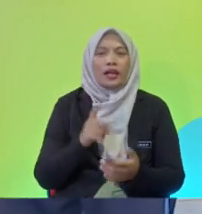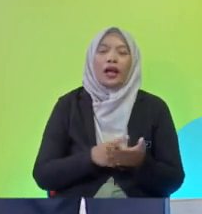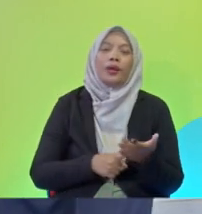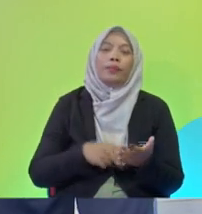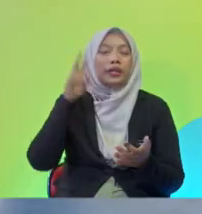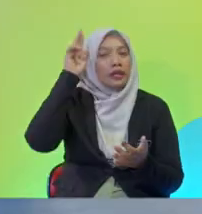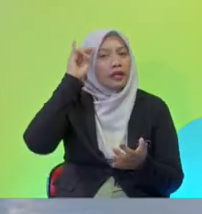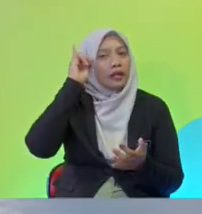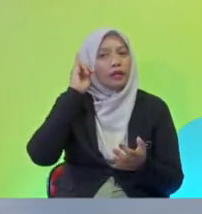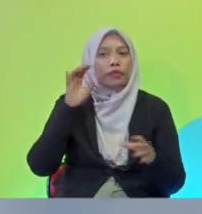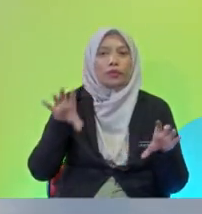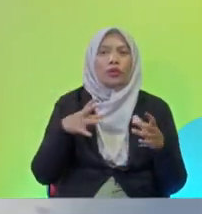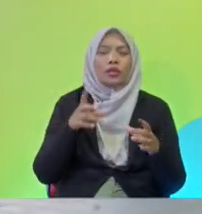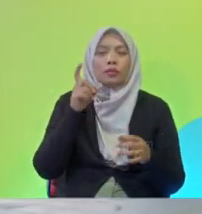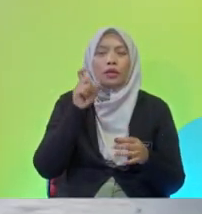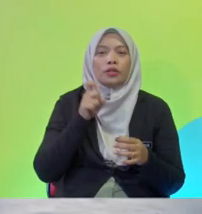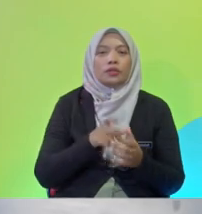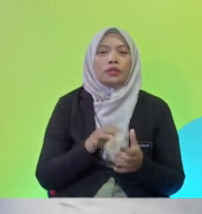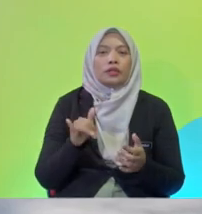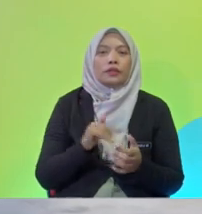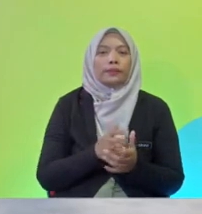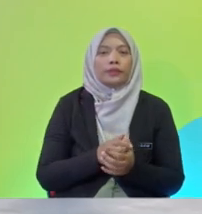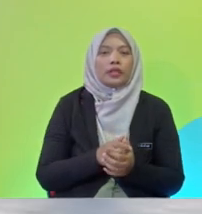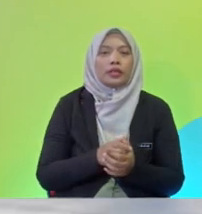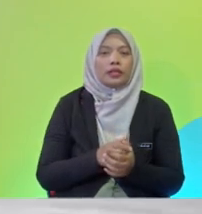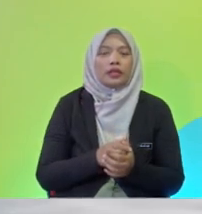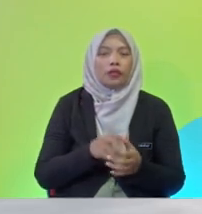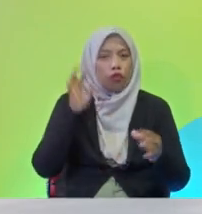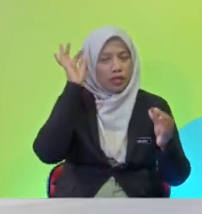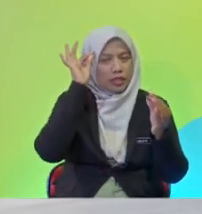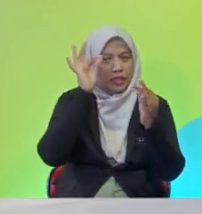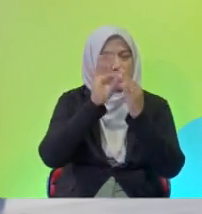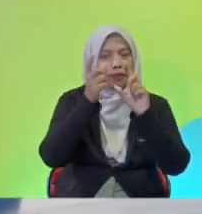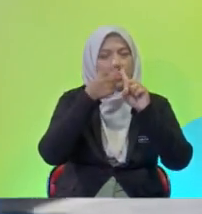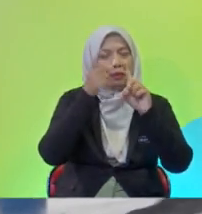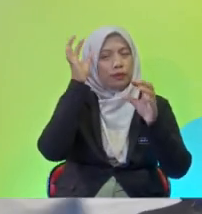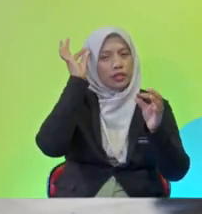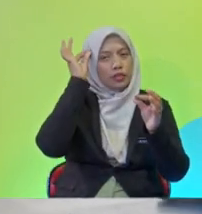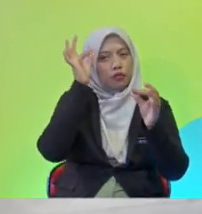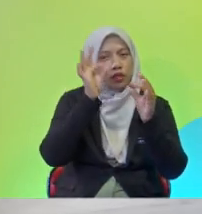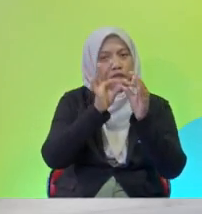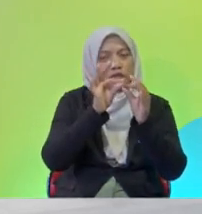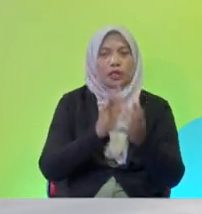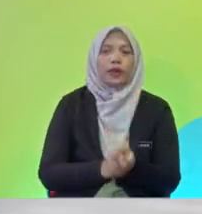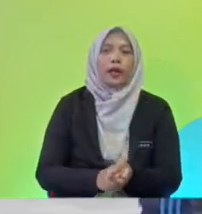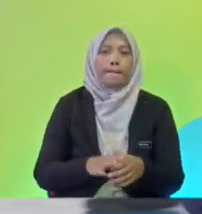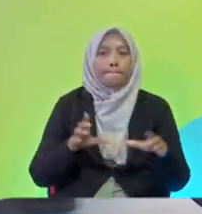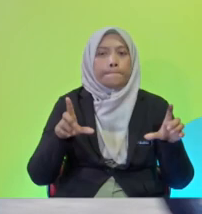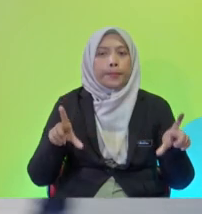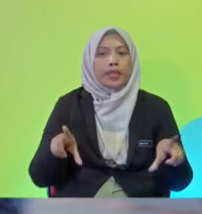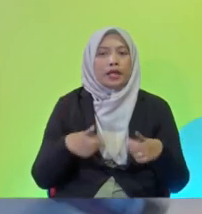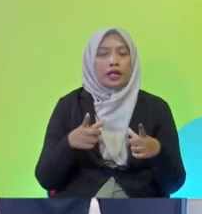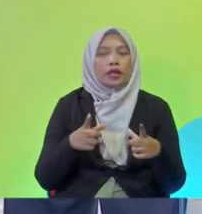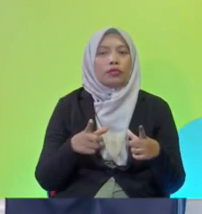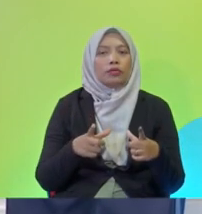apa yang Raimi buat? Sepatutnya, pertama sekali kita kena fokus. Fokus. Betul lah tu. Bola tu dia